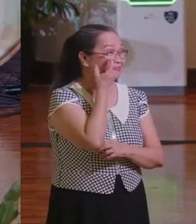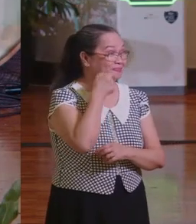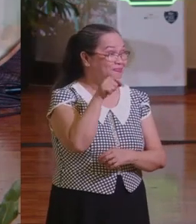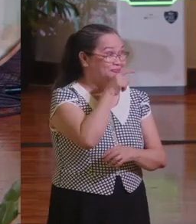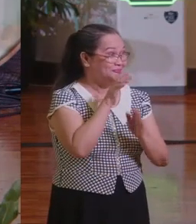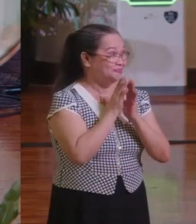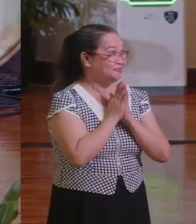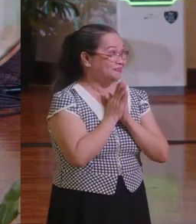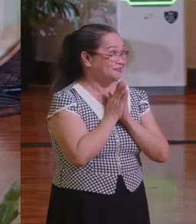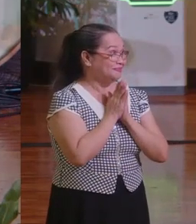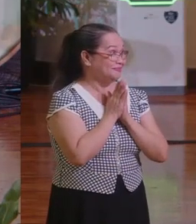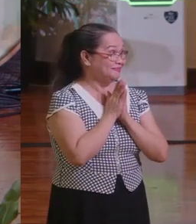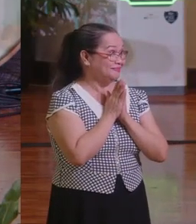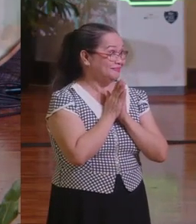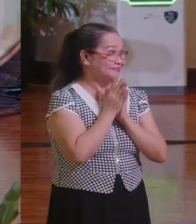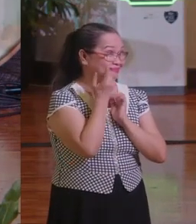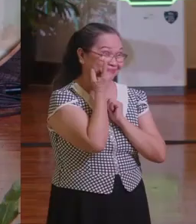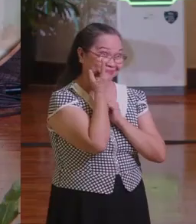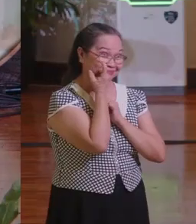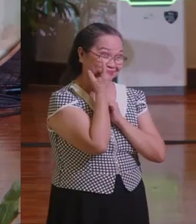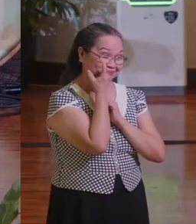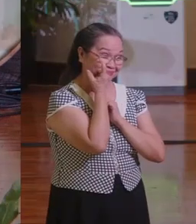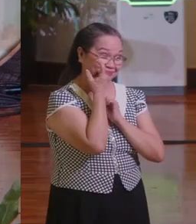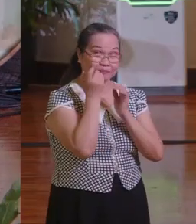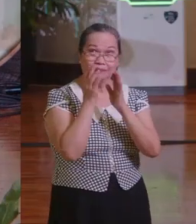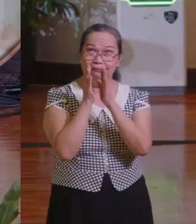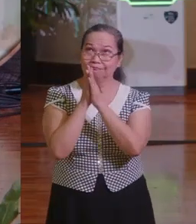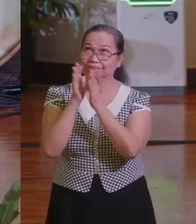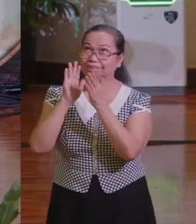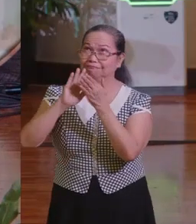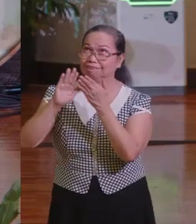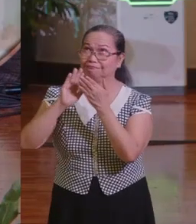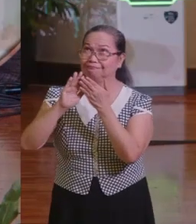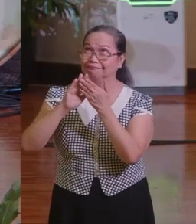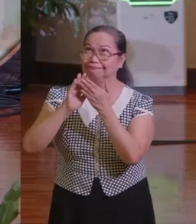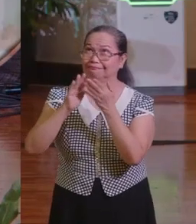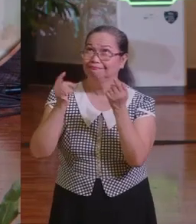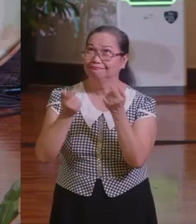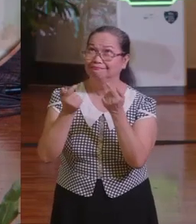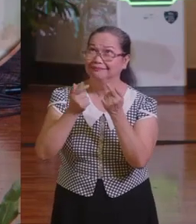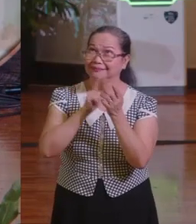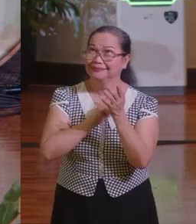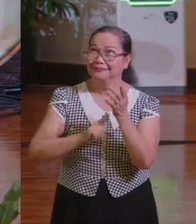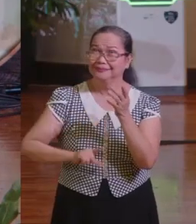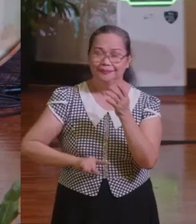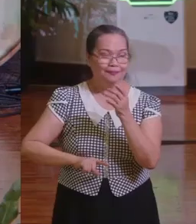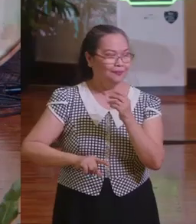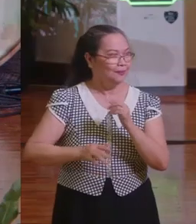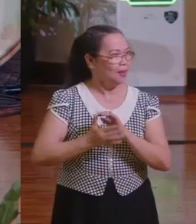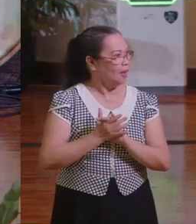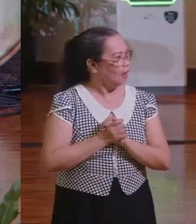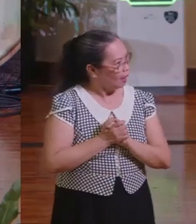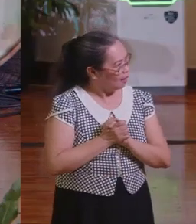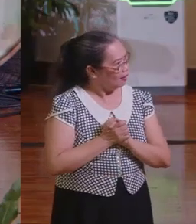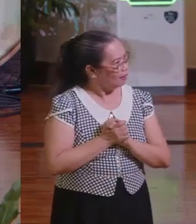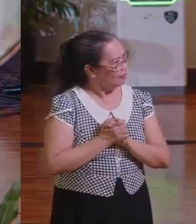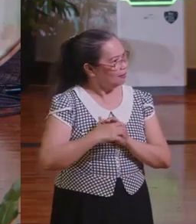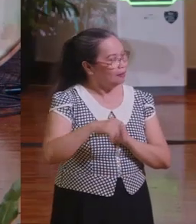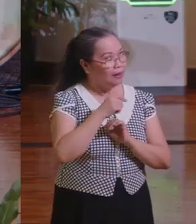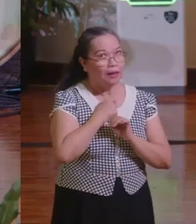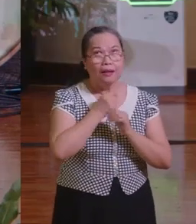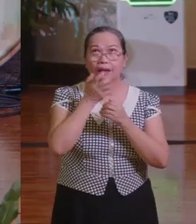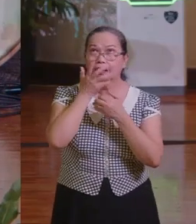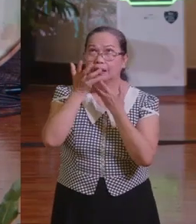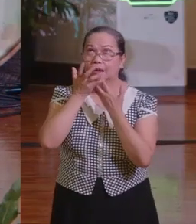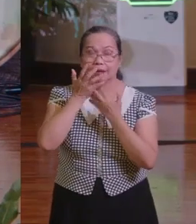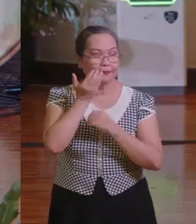nananalangin, kung tayo ay humingi ng tawad sa ating Panginoon, sa ating pangumpisal,